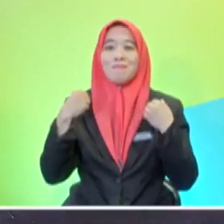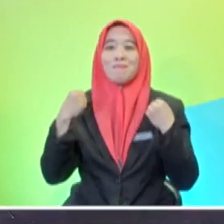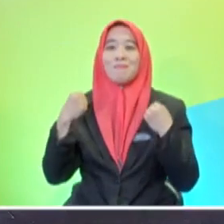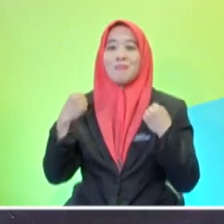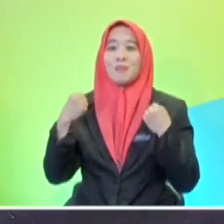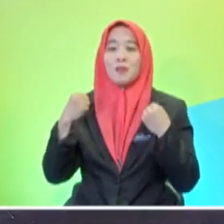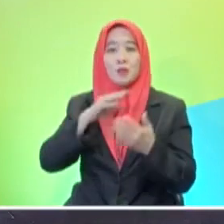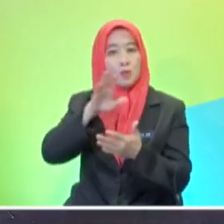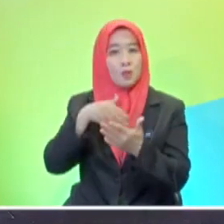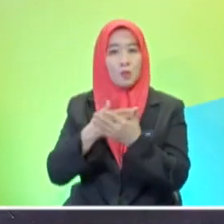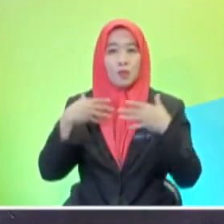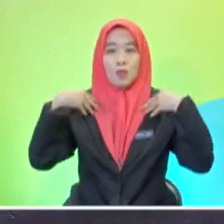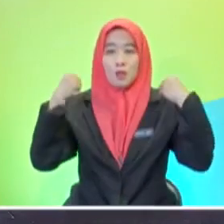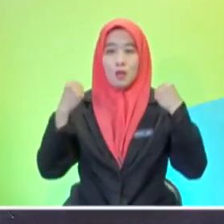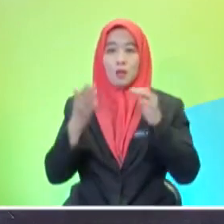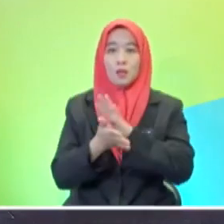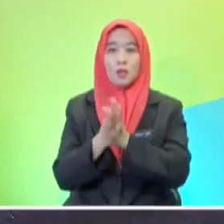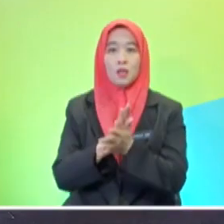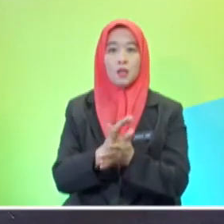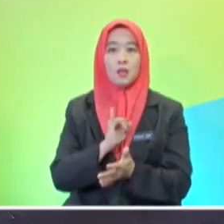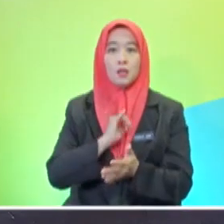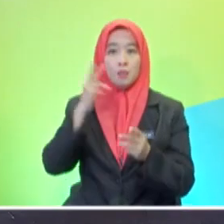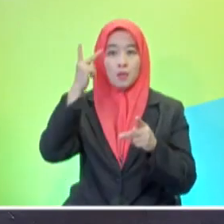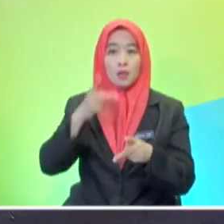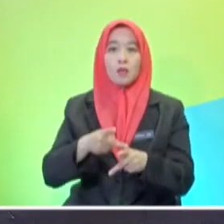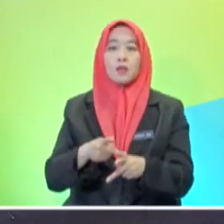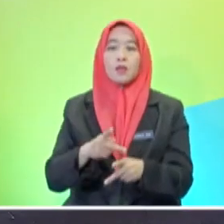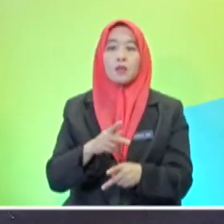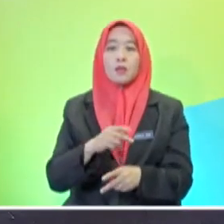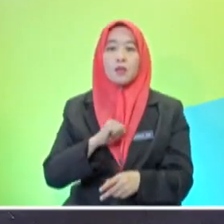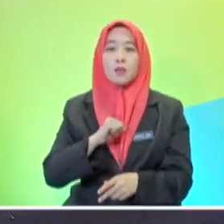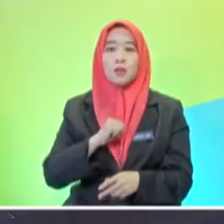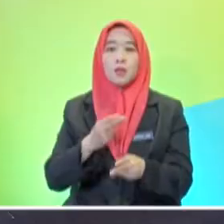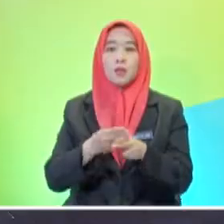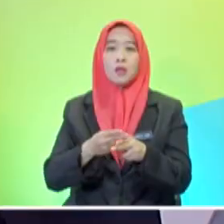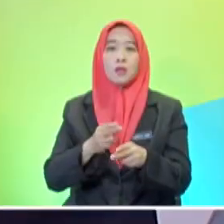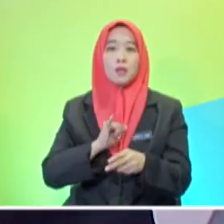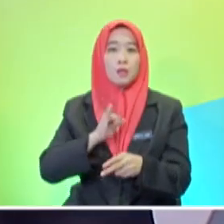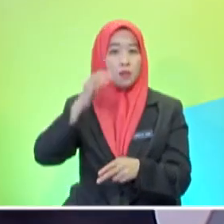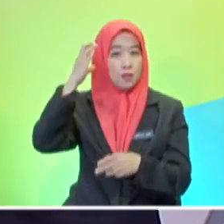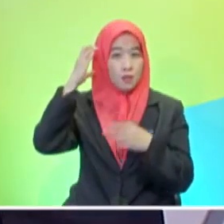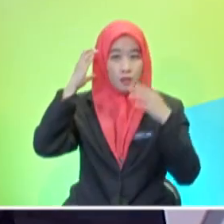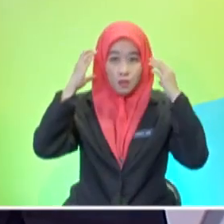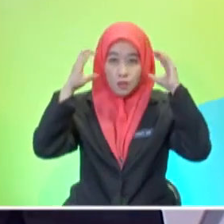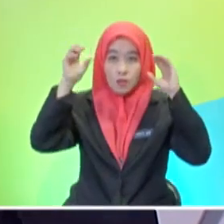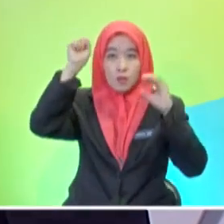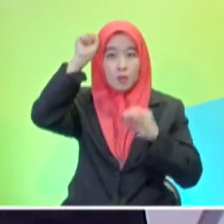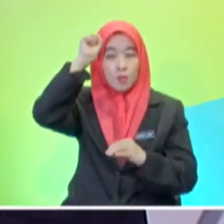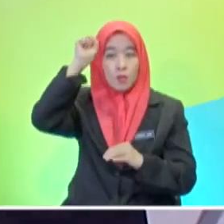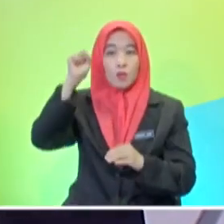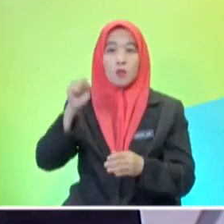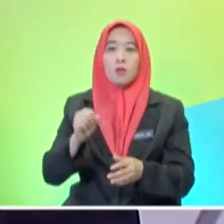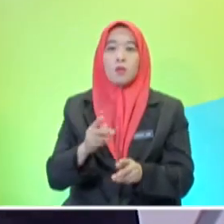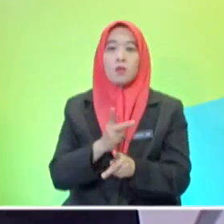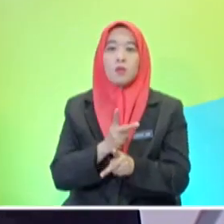sihat. Jadi, Syafiqah, saya kenalkan diri dulu saya boleh? Silakan cikgu. Baiklah, nama saya Cikgu Suhaifi bin Masad. Cikgu berkhidmat di Sekolah